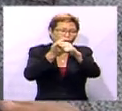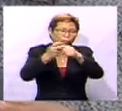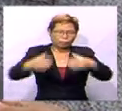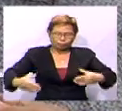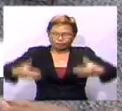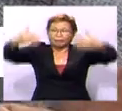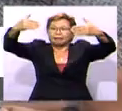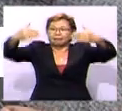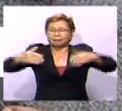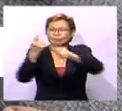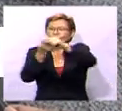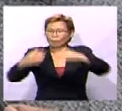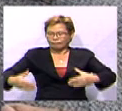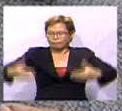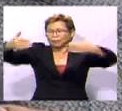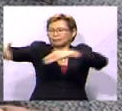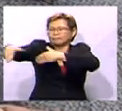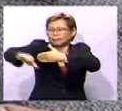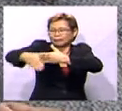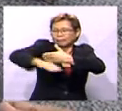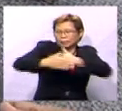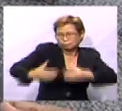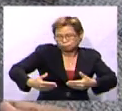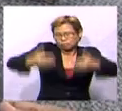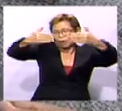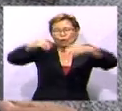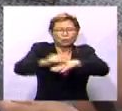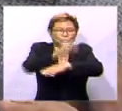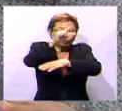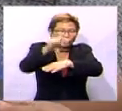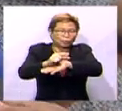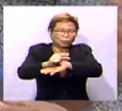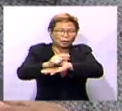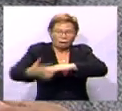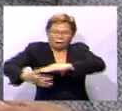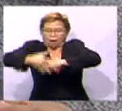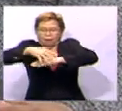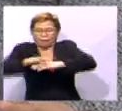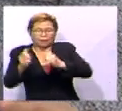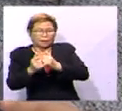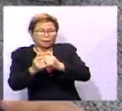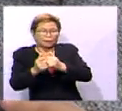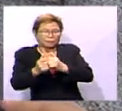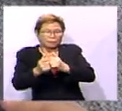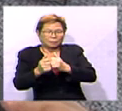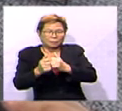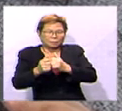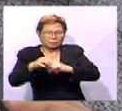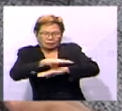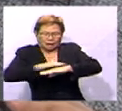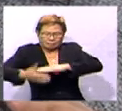ataupun benteng pantai yang dibina dengan menggunakan boulders dan dilapiskan pula dengan geotextile ini, dan